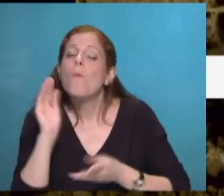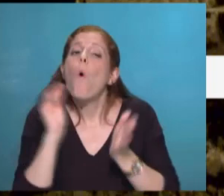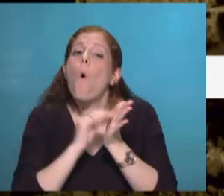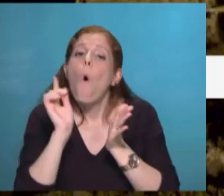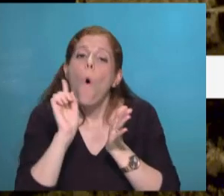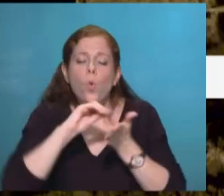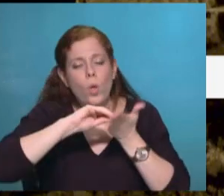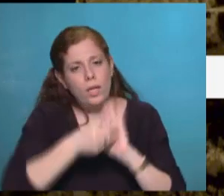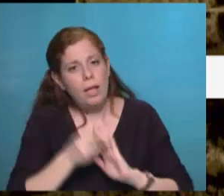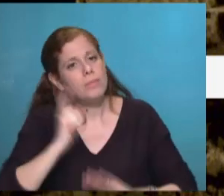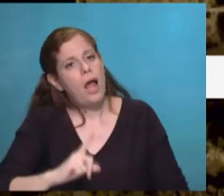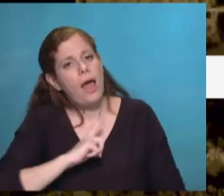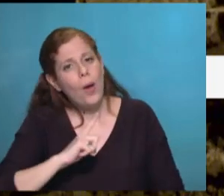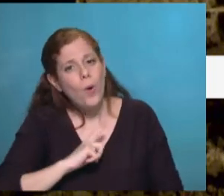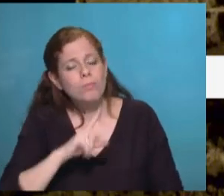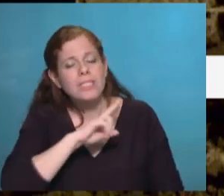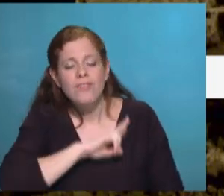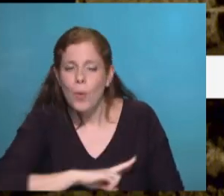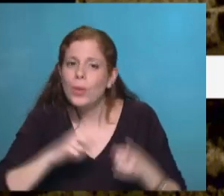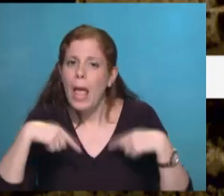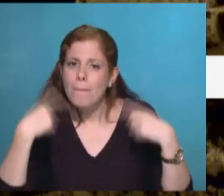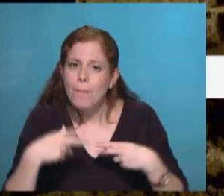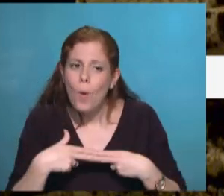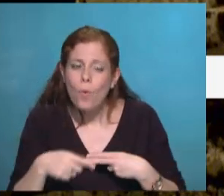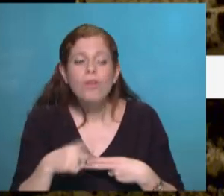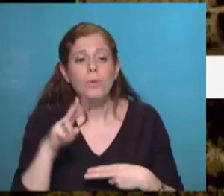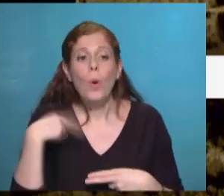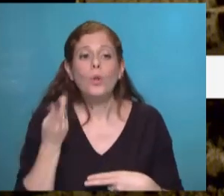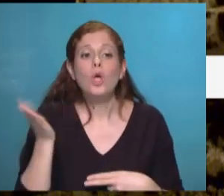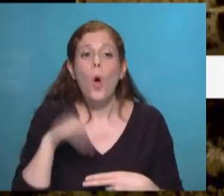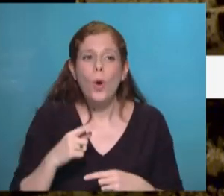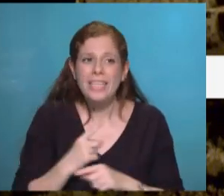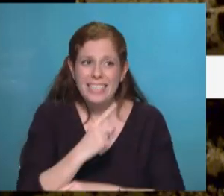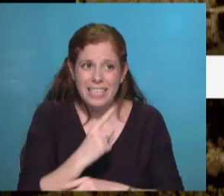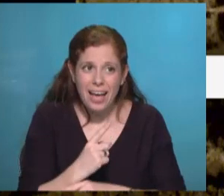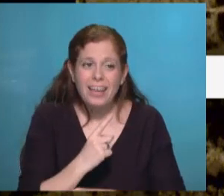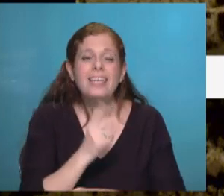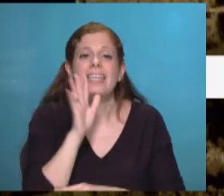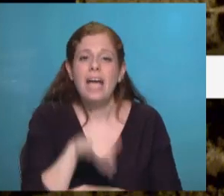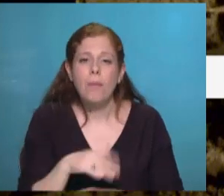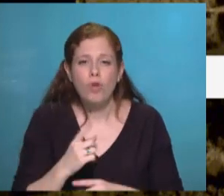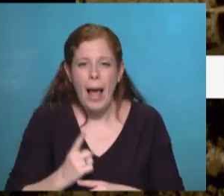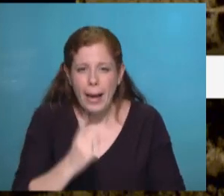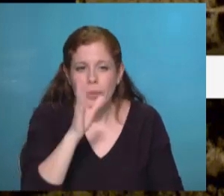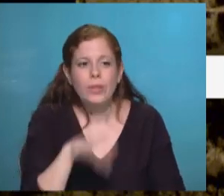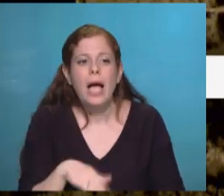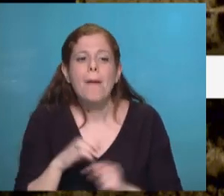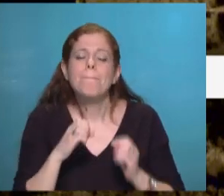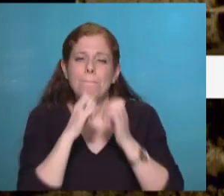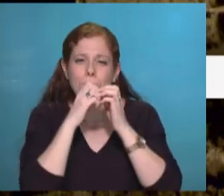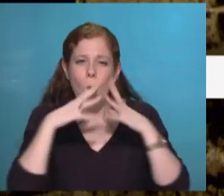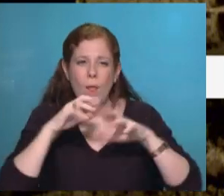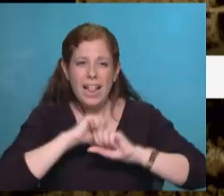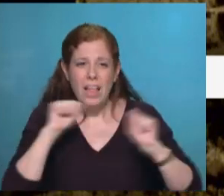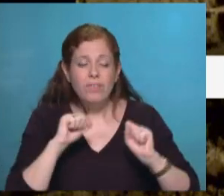לחכות בסבלנות, הימים הקרובים יכול להיות שיהיה בהם עוד ירי, גם של רקטות, גם בלוני נפץ, אבל אנחנו רואים